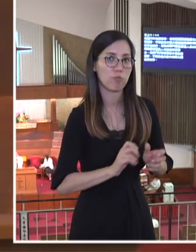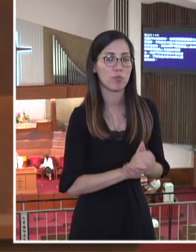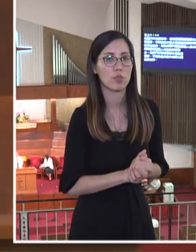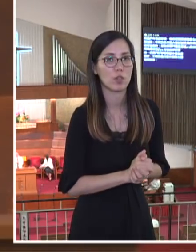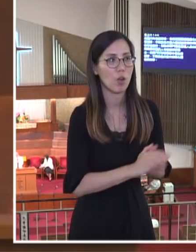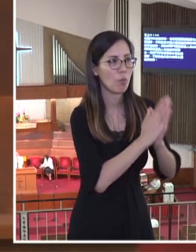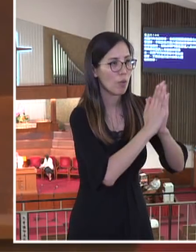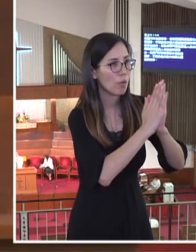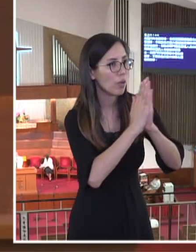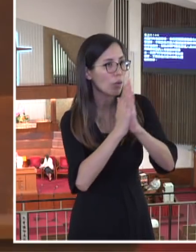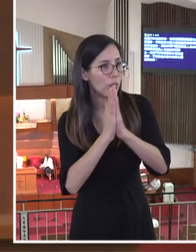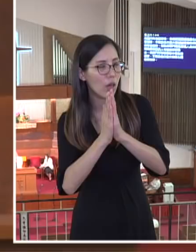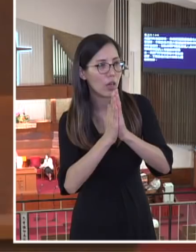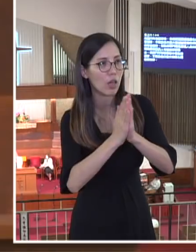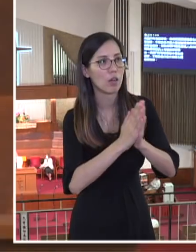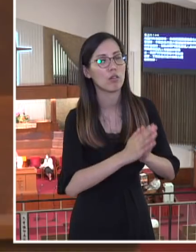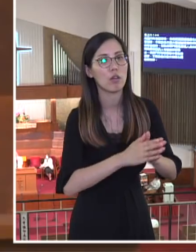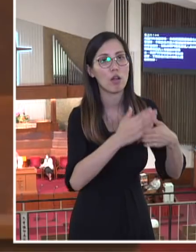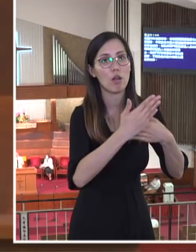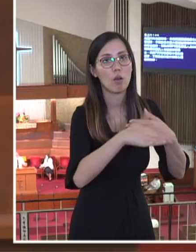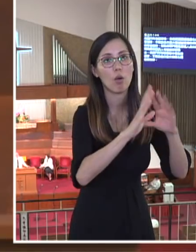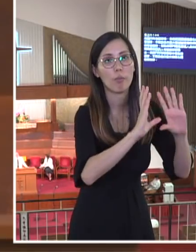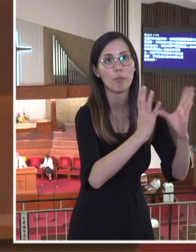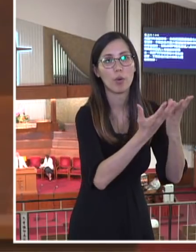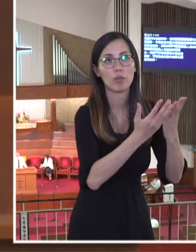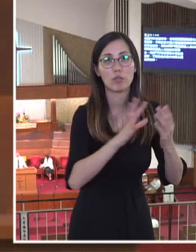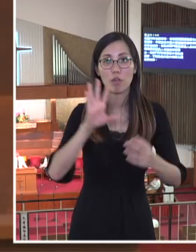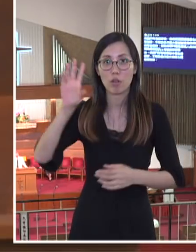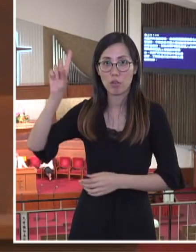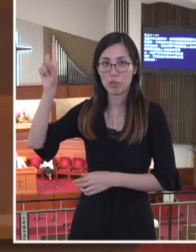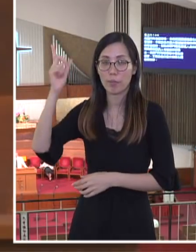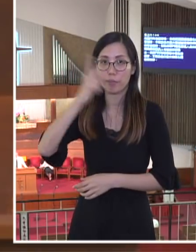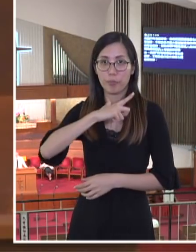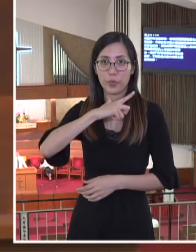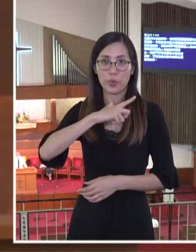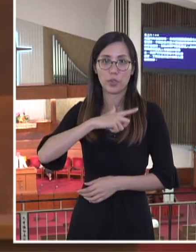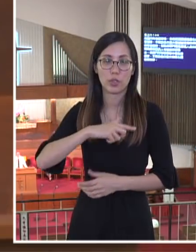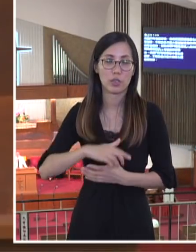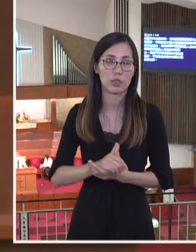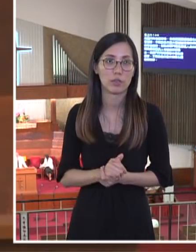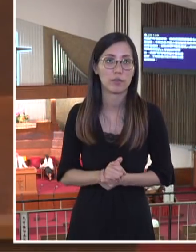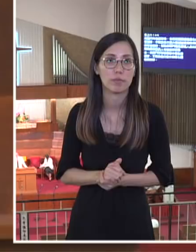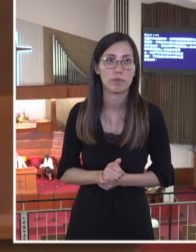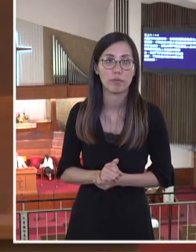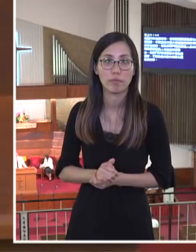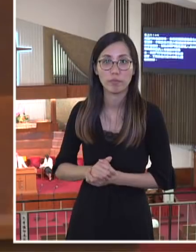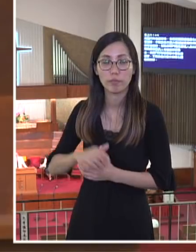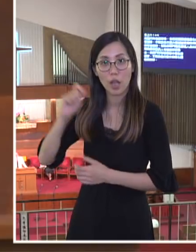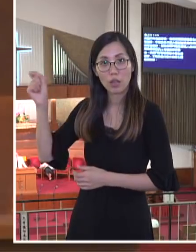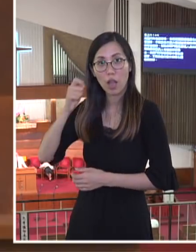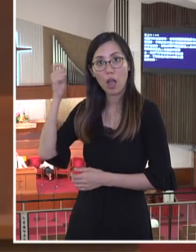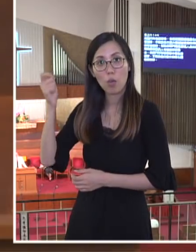像的即是习惯，是神所喜悦的东西。但是大卫他的